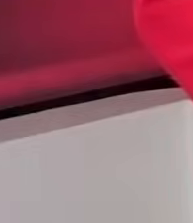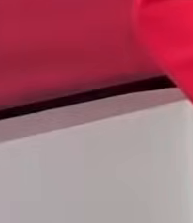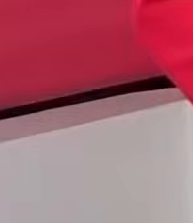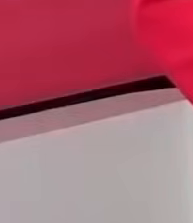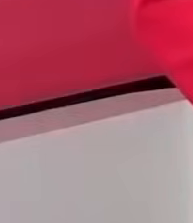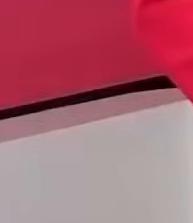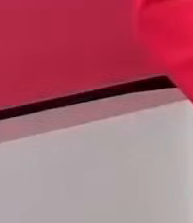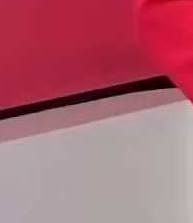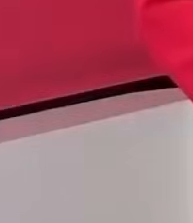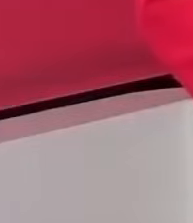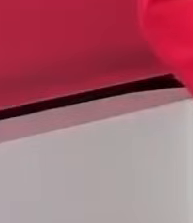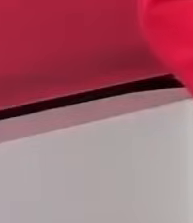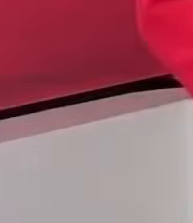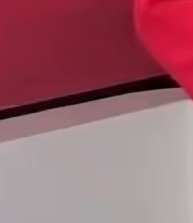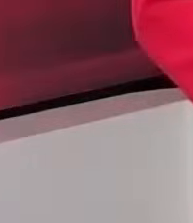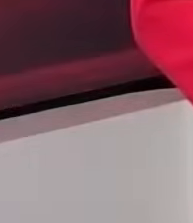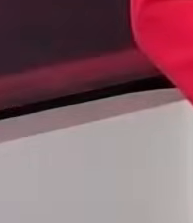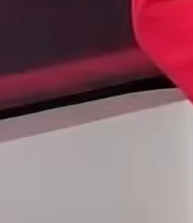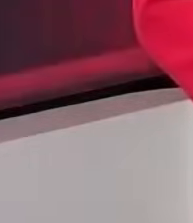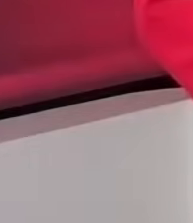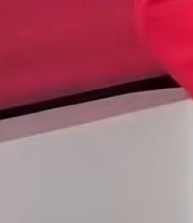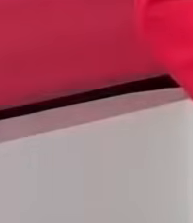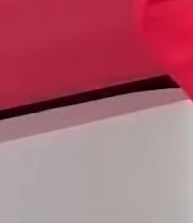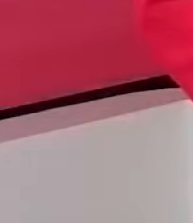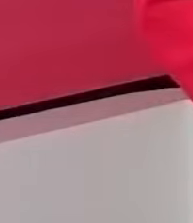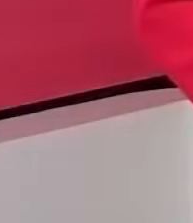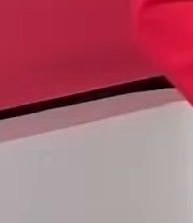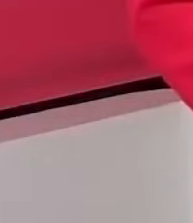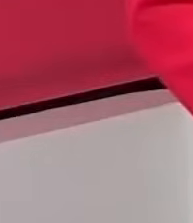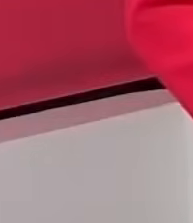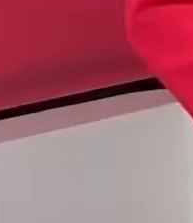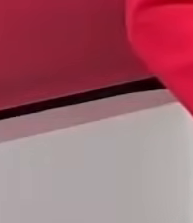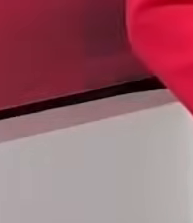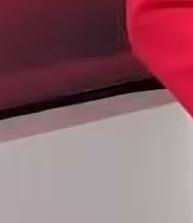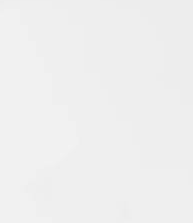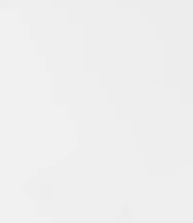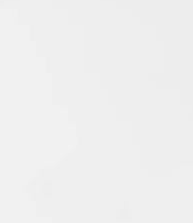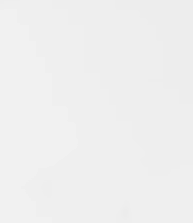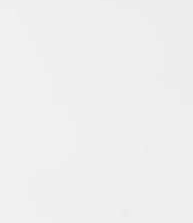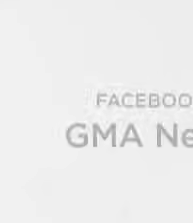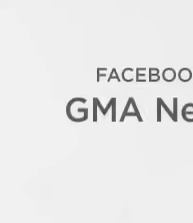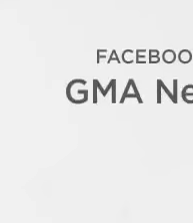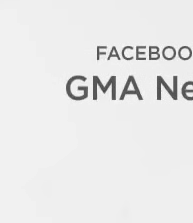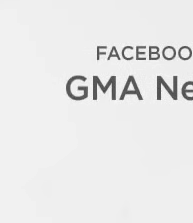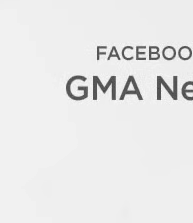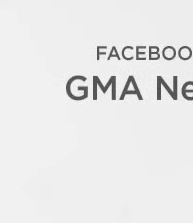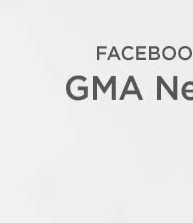samahan nyo kami sa GMA Pinoy TV at sa www.gmanews.tv.